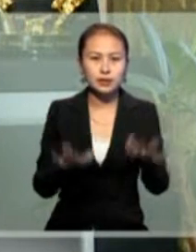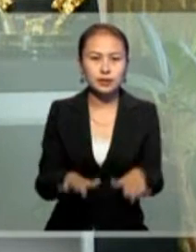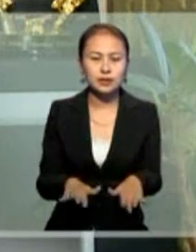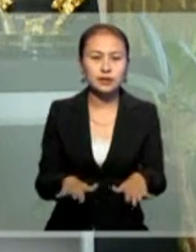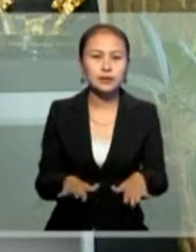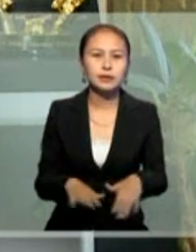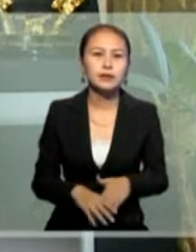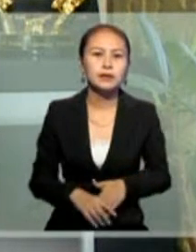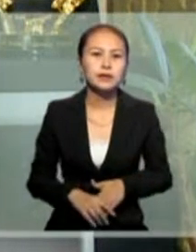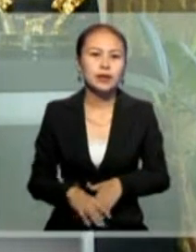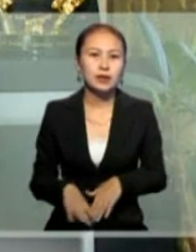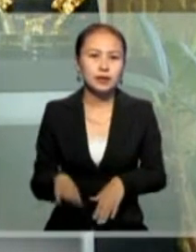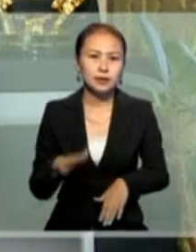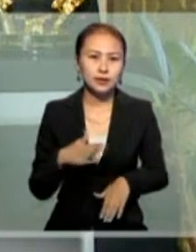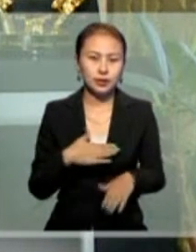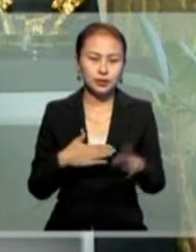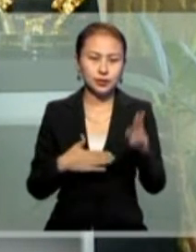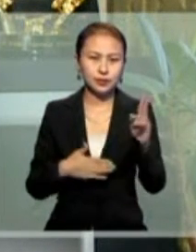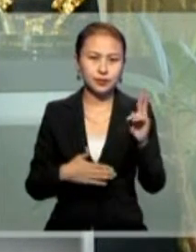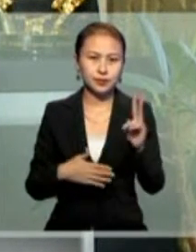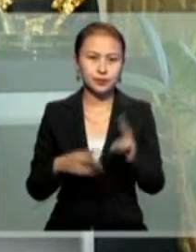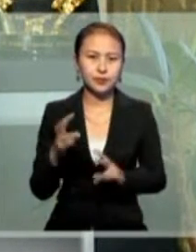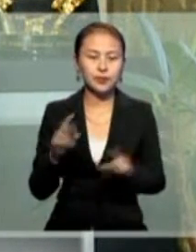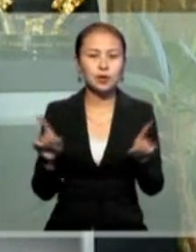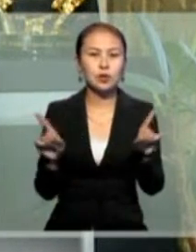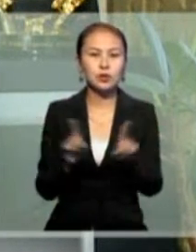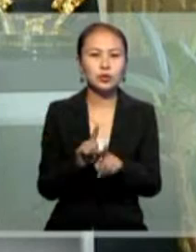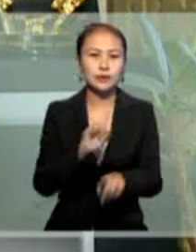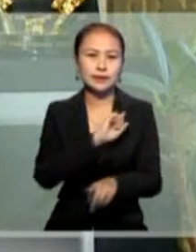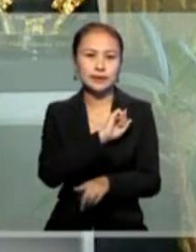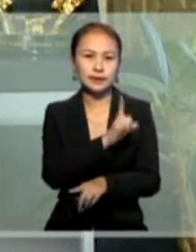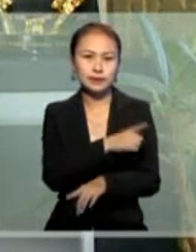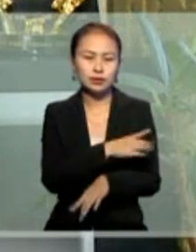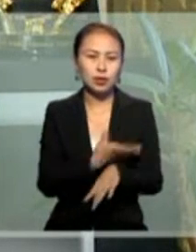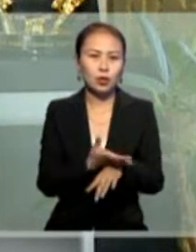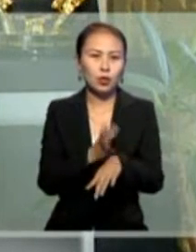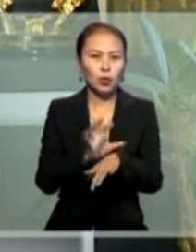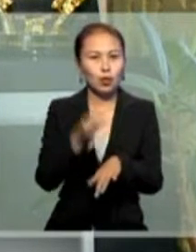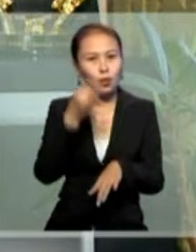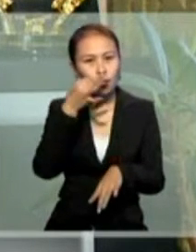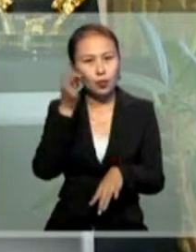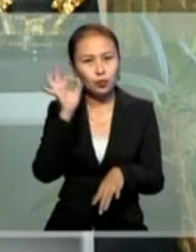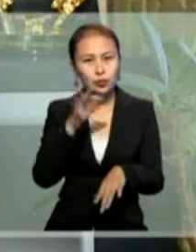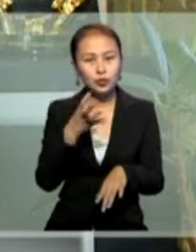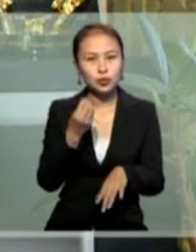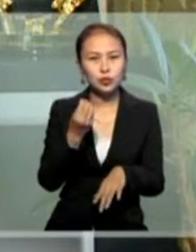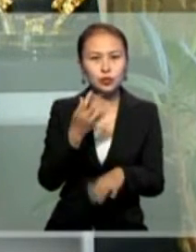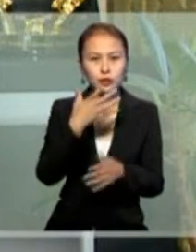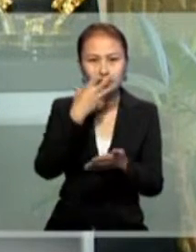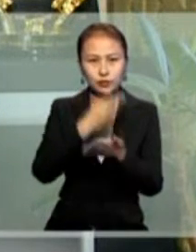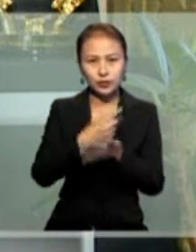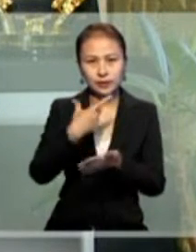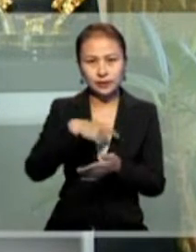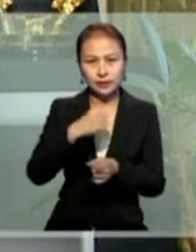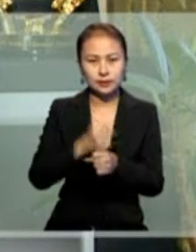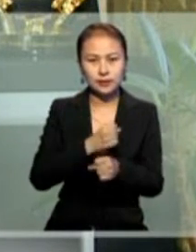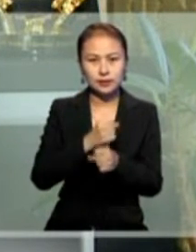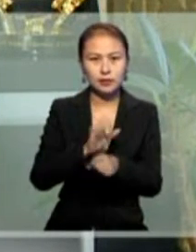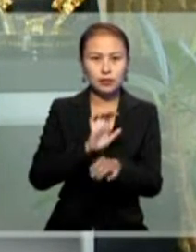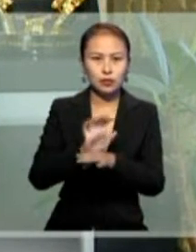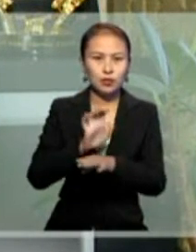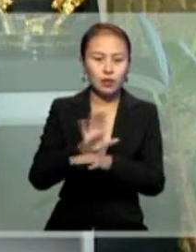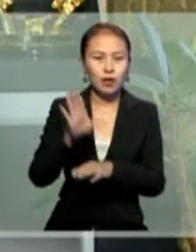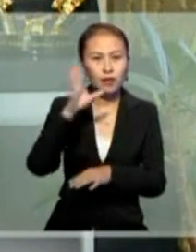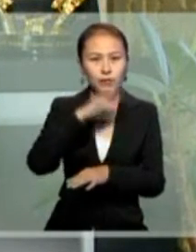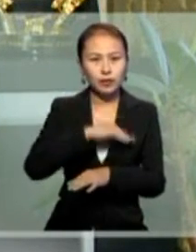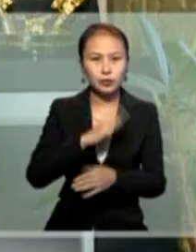біздің мекемелер нығайып, күшейіп, тәжірибе алып, ертен біраздан кейін өз заттарын сыртқа шығуға